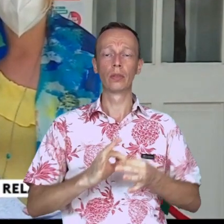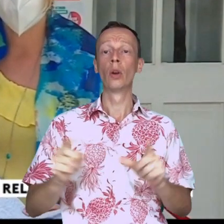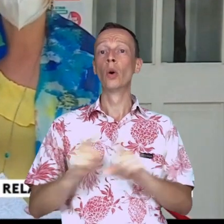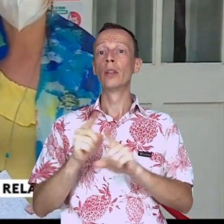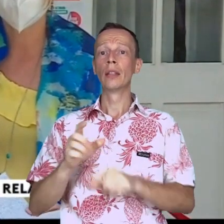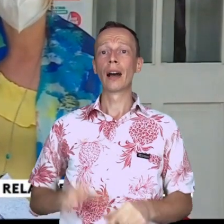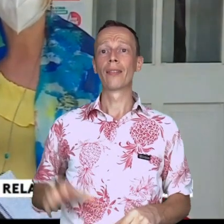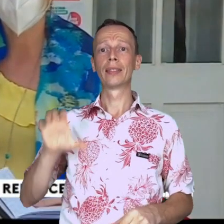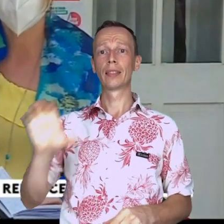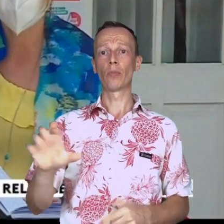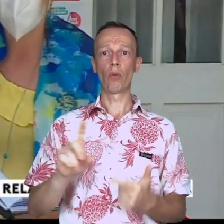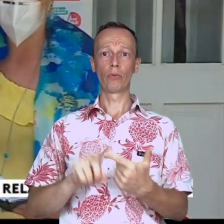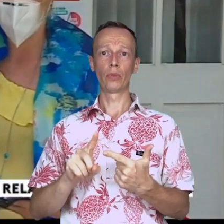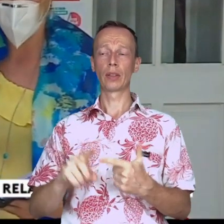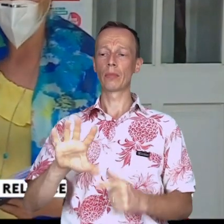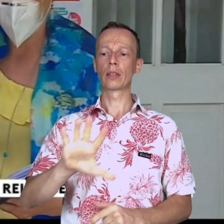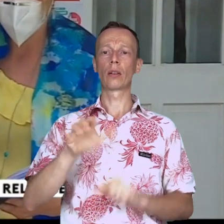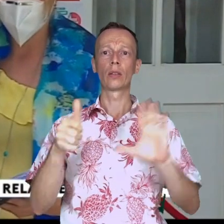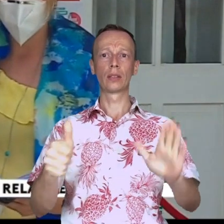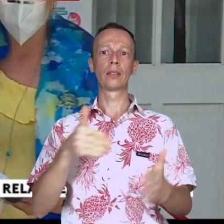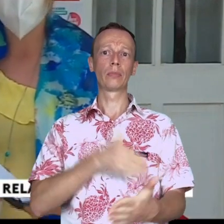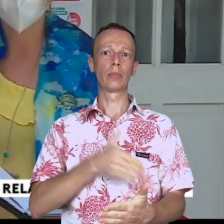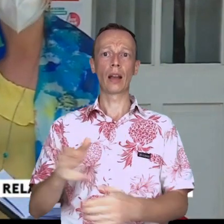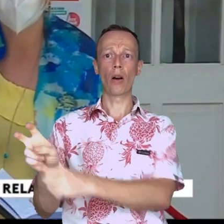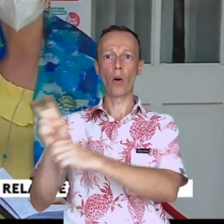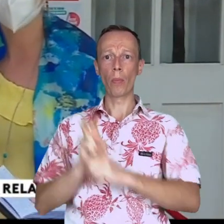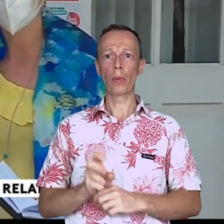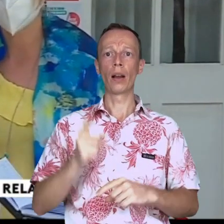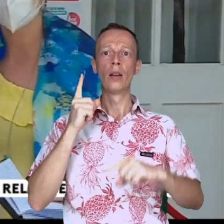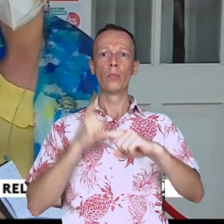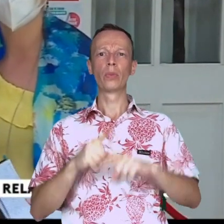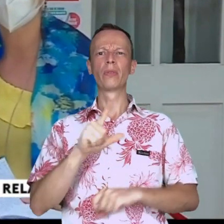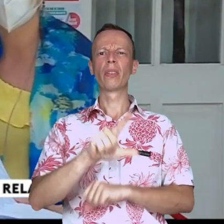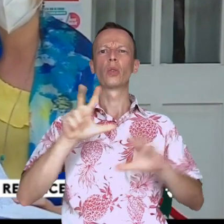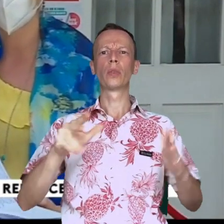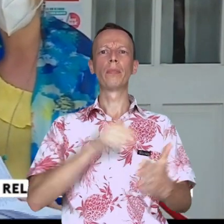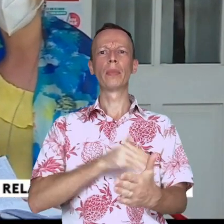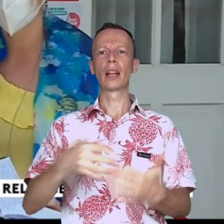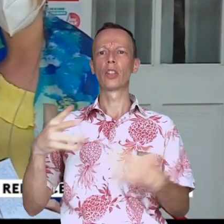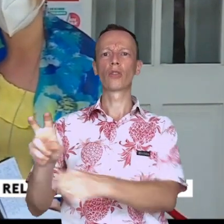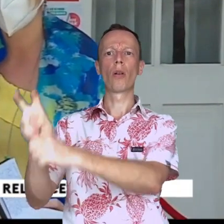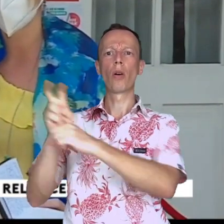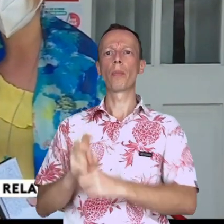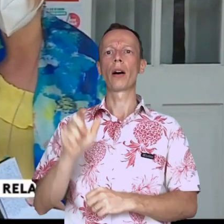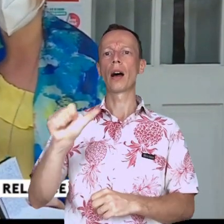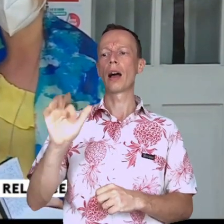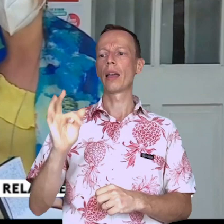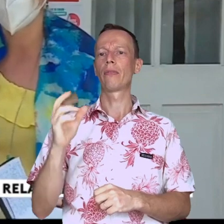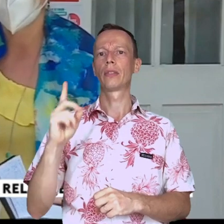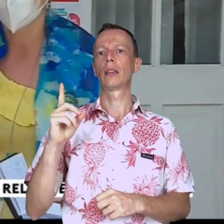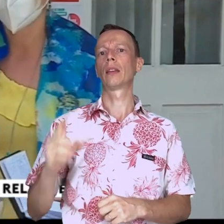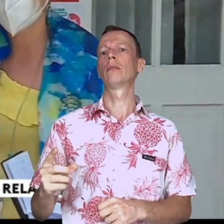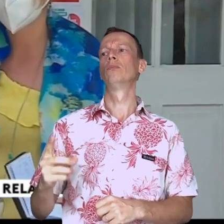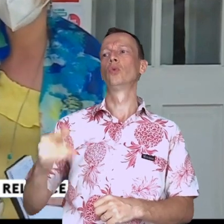puis l'investissement, ensuite, avec 56 milliards d'emprunts. 28 milliards ont déjà été empruntés à l'AFD en juillet